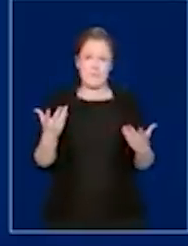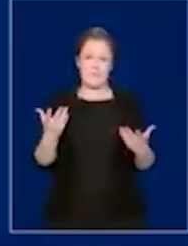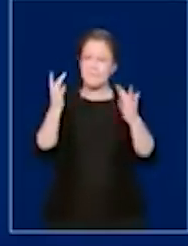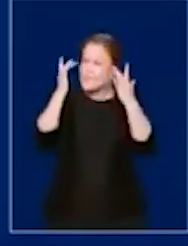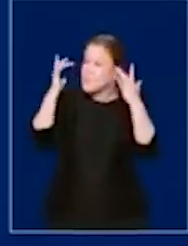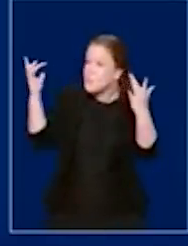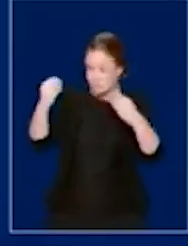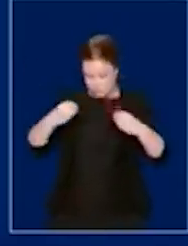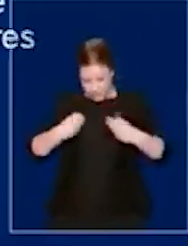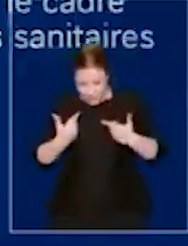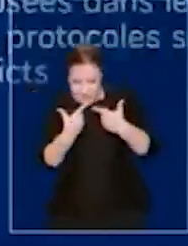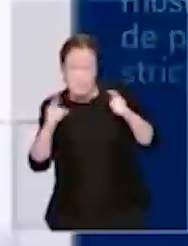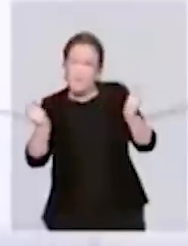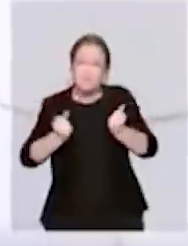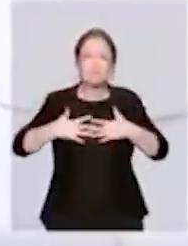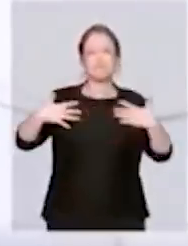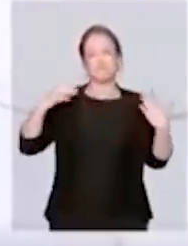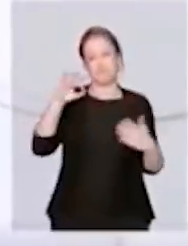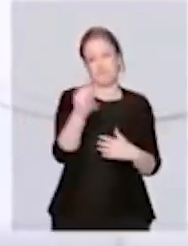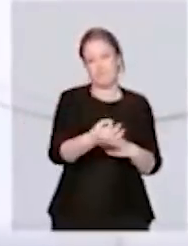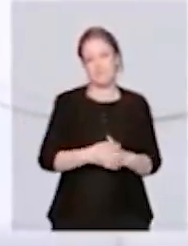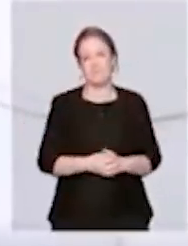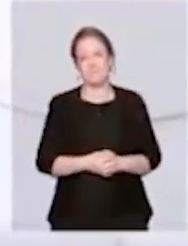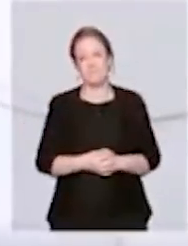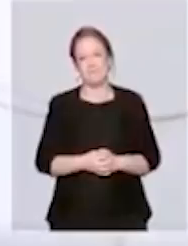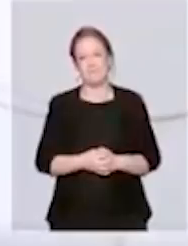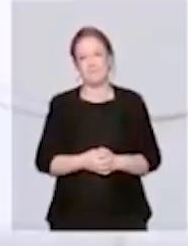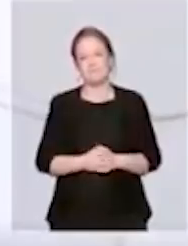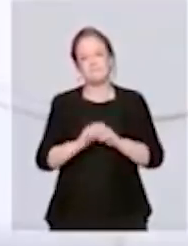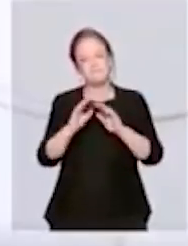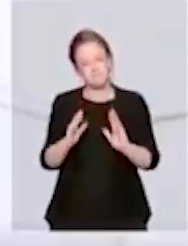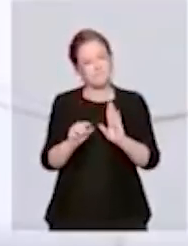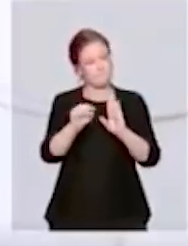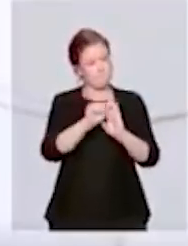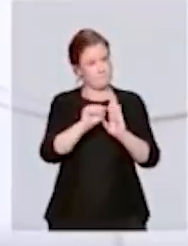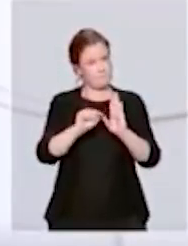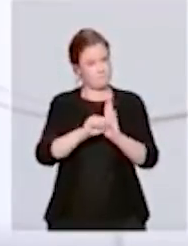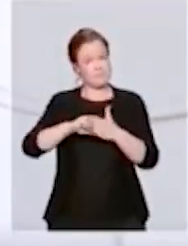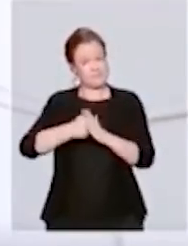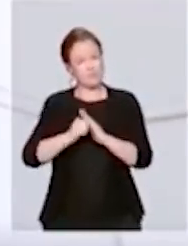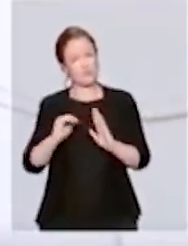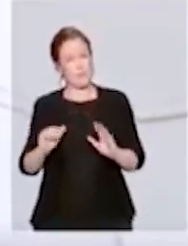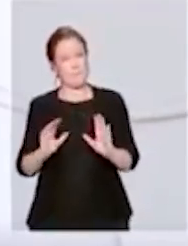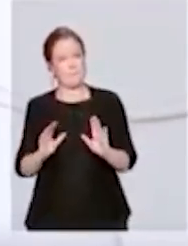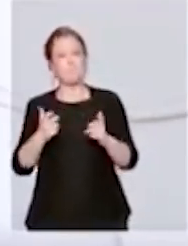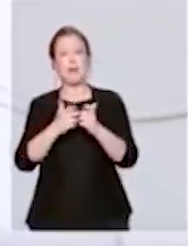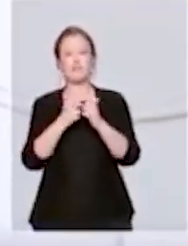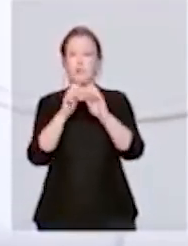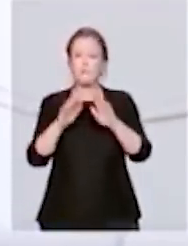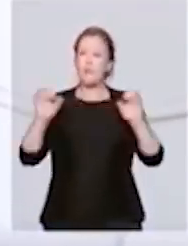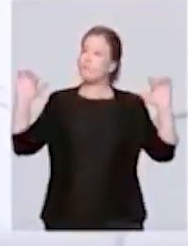et de citoyens libres des contraintes fortes demeureront toutefois durant cette période les grands rassemblements seront